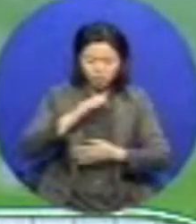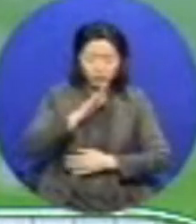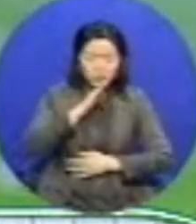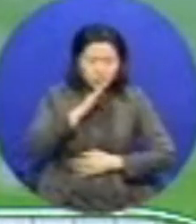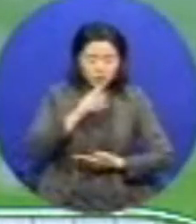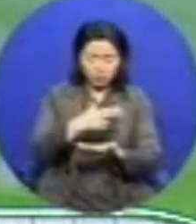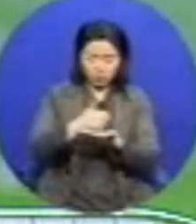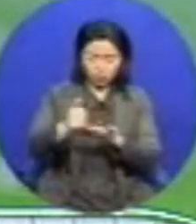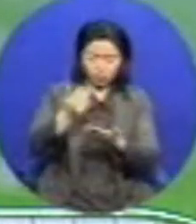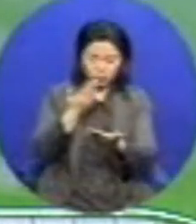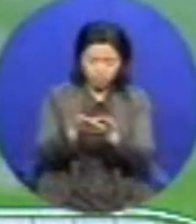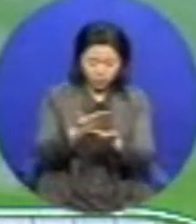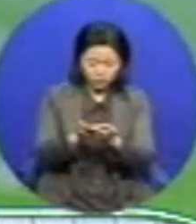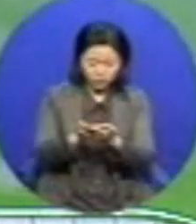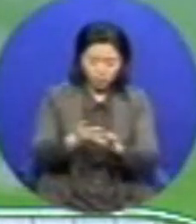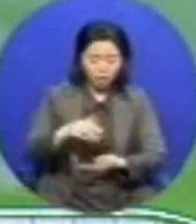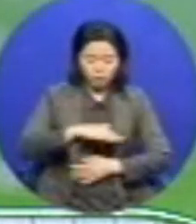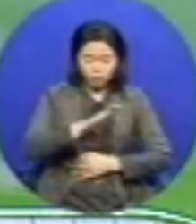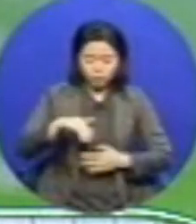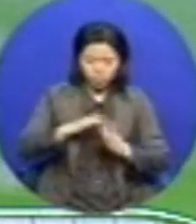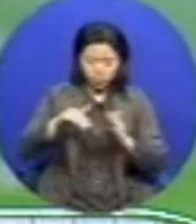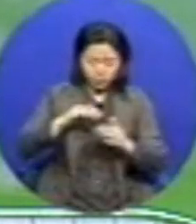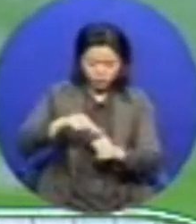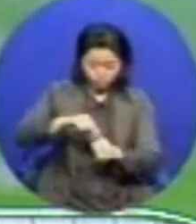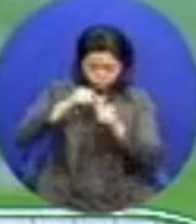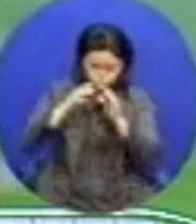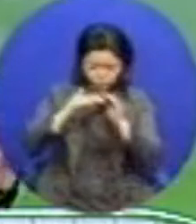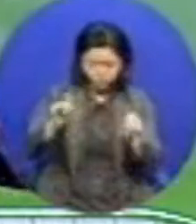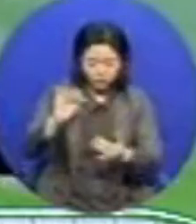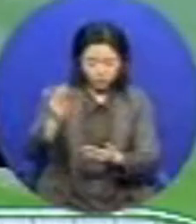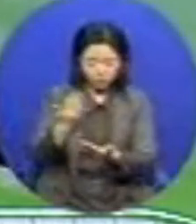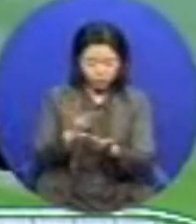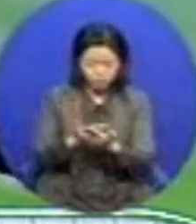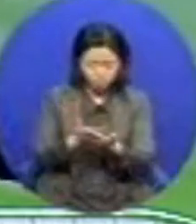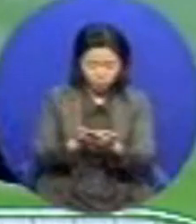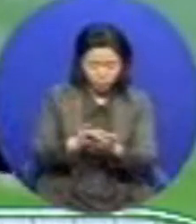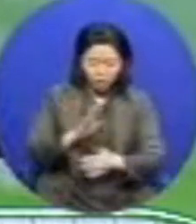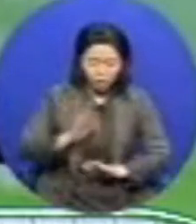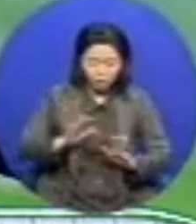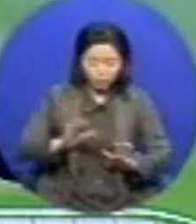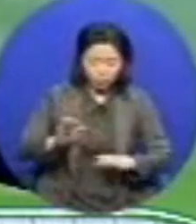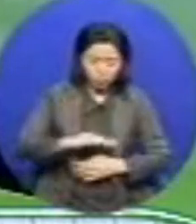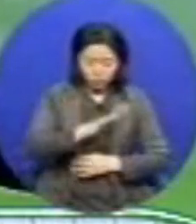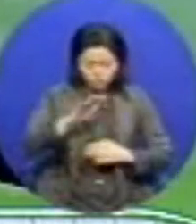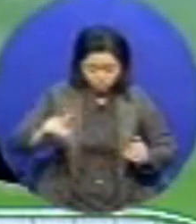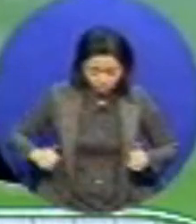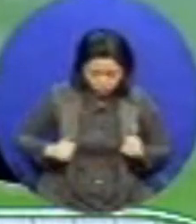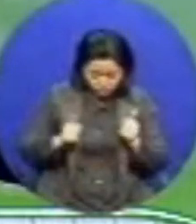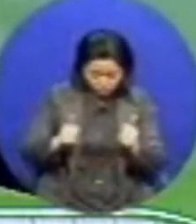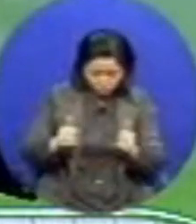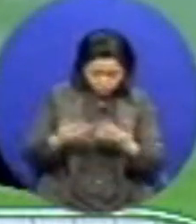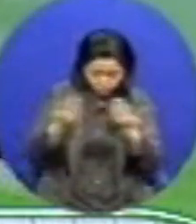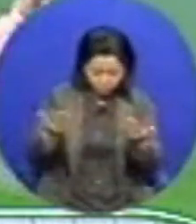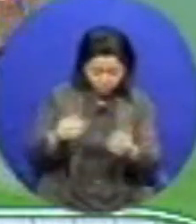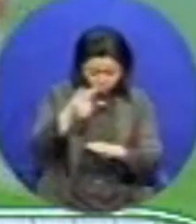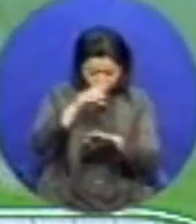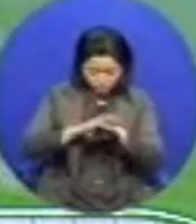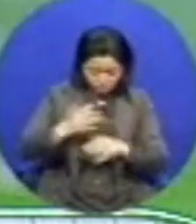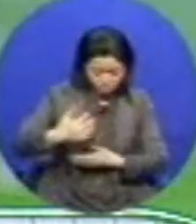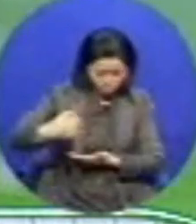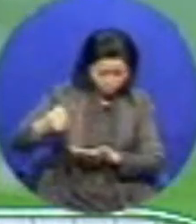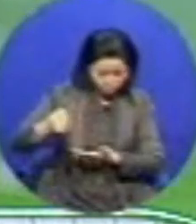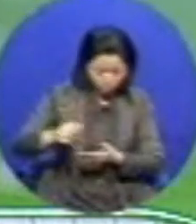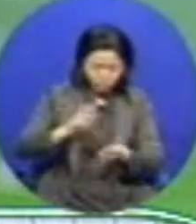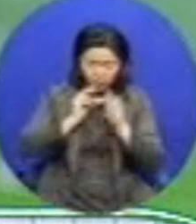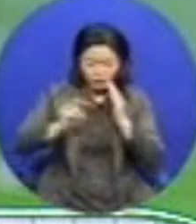우리의 가정에 구원자가 돼 서서 오늘도 전시물을 주께 드리는 우리 1b 를 받으신 주요 찬성과